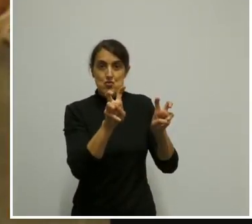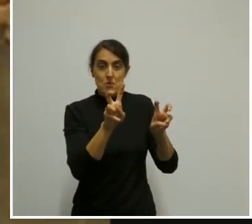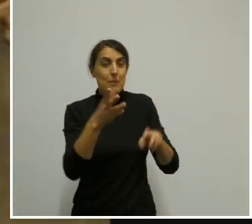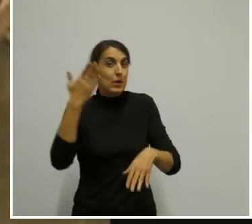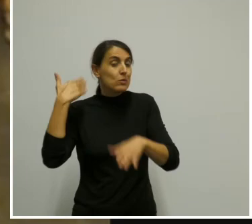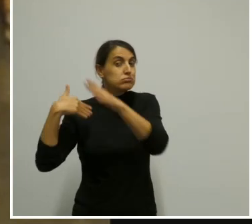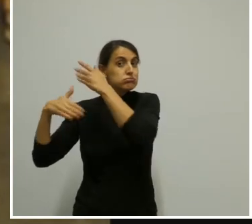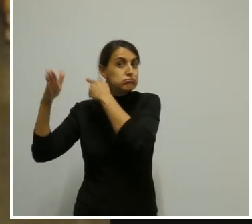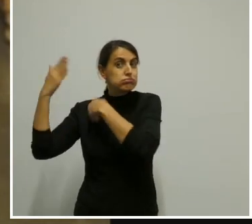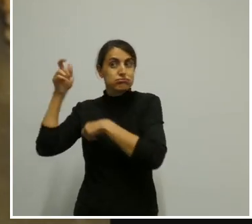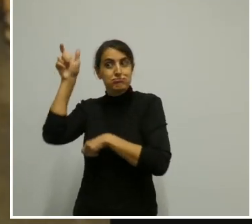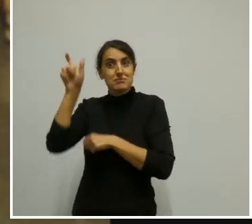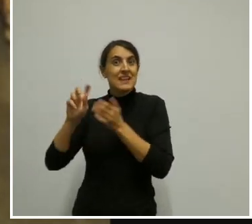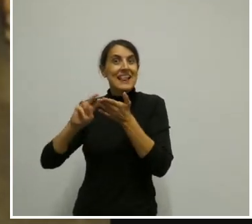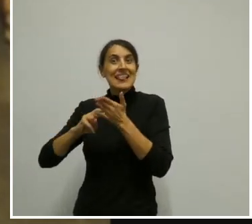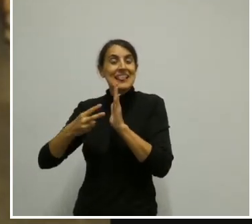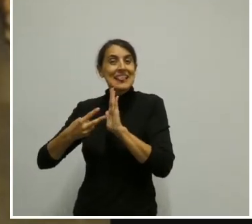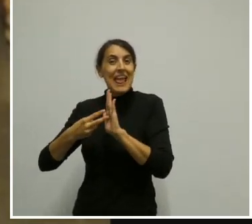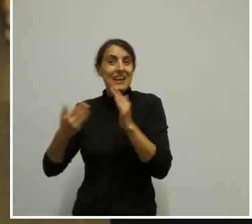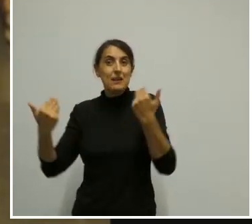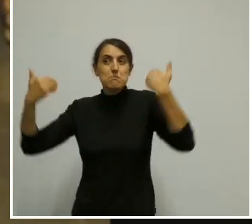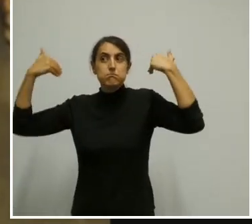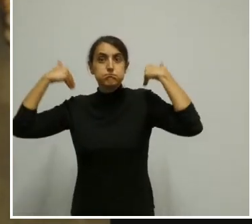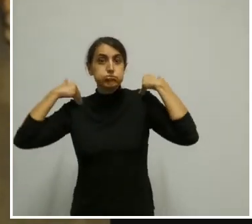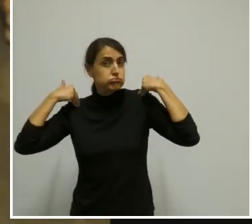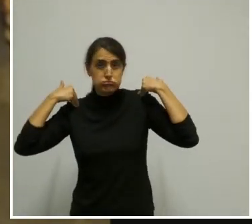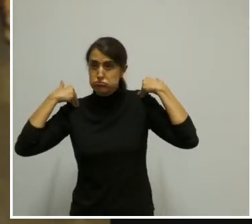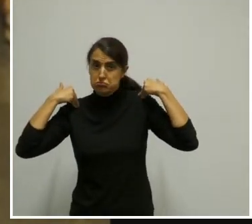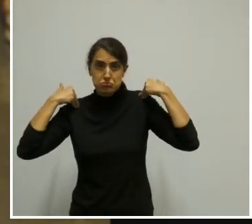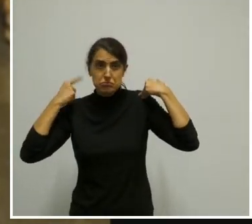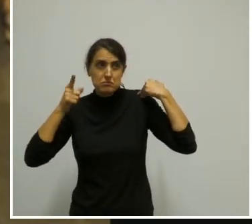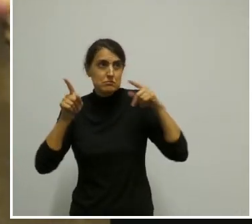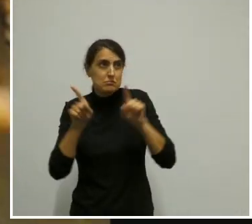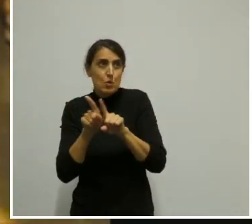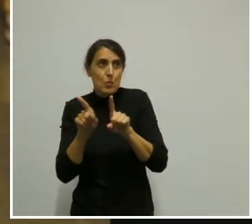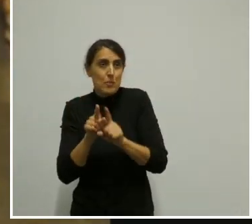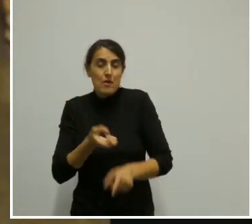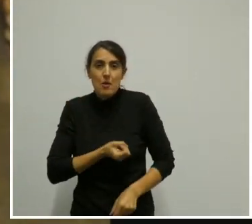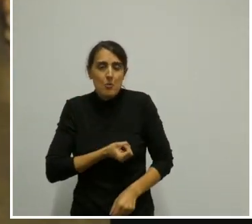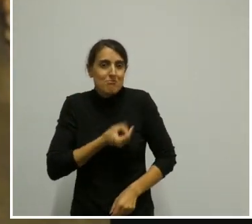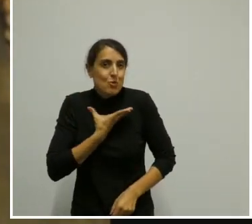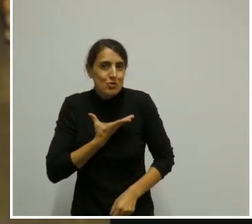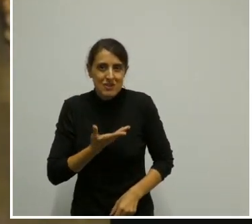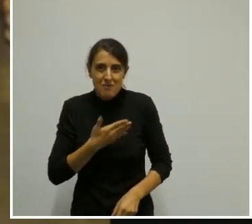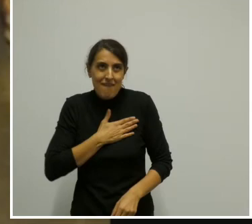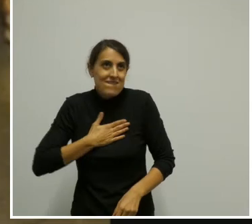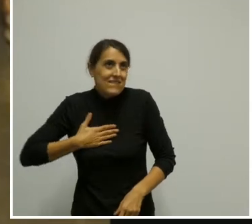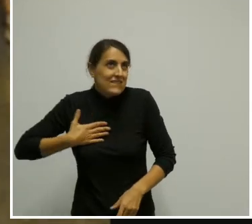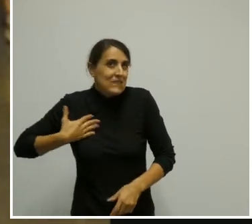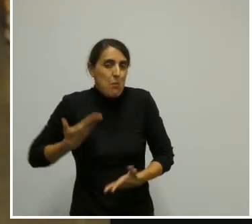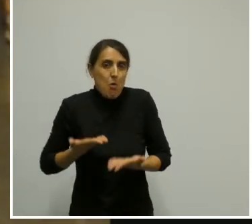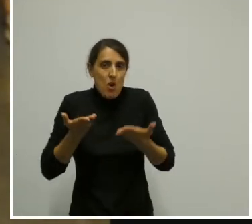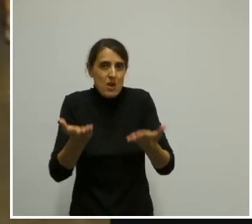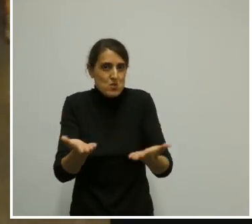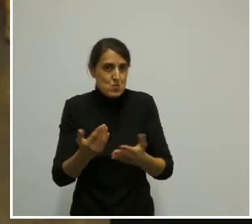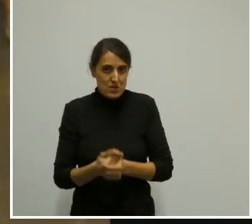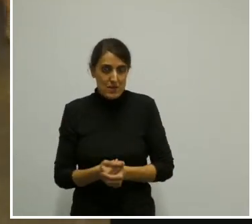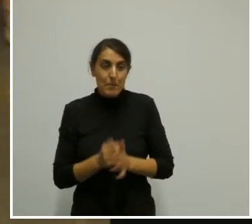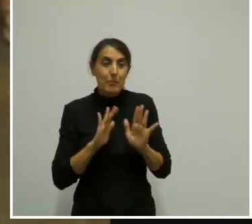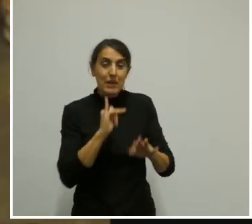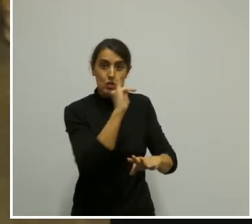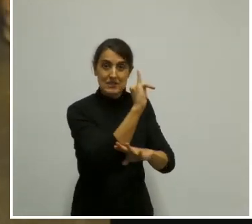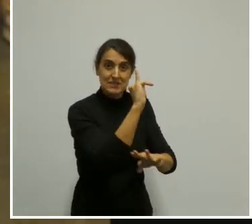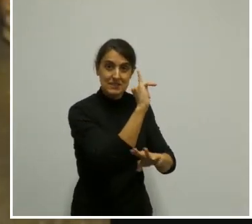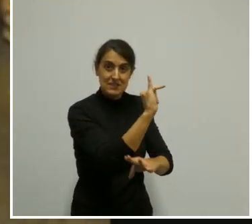tècnica per... No, no sé si és competència d'ella, però ja ho feia, la Mireia. Però també des de l'IMEP tenen